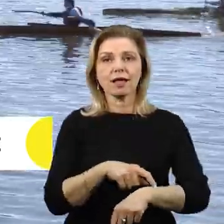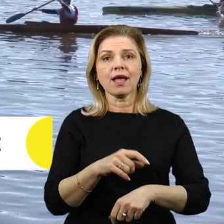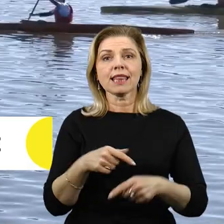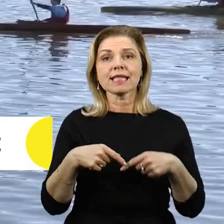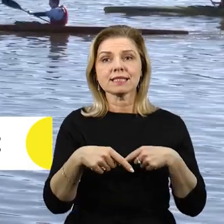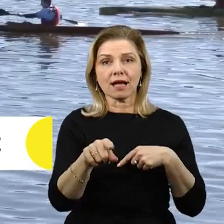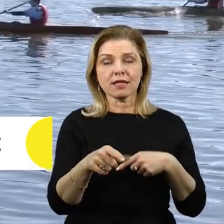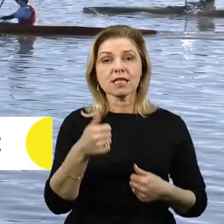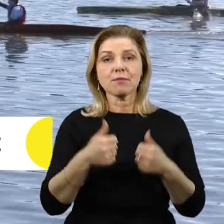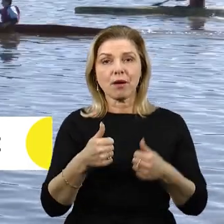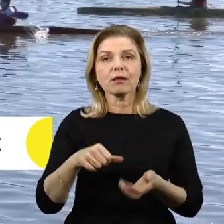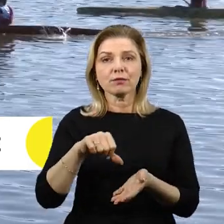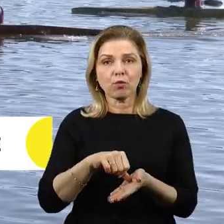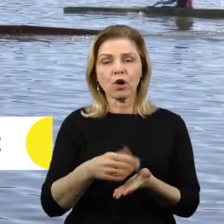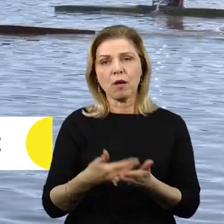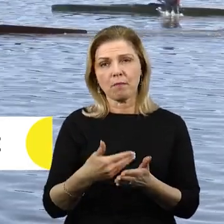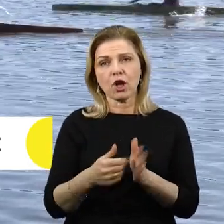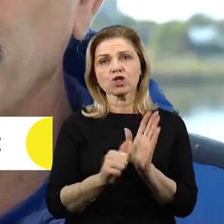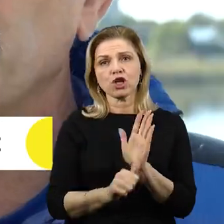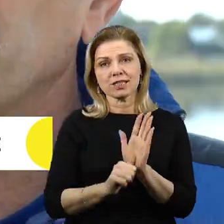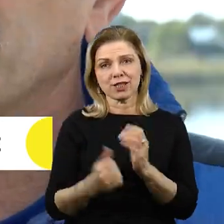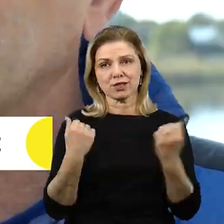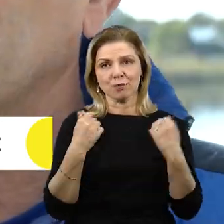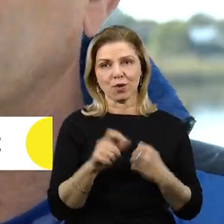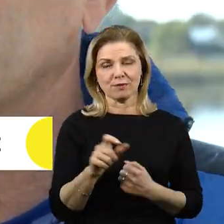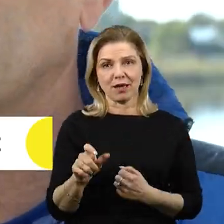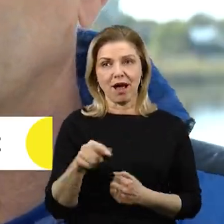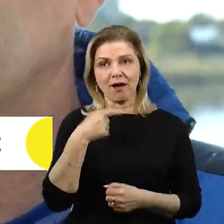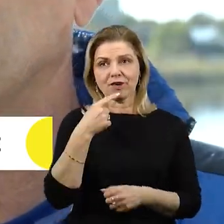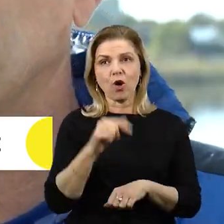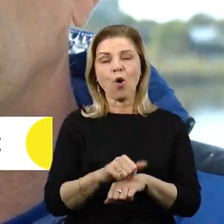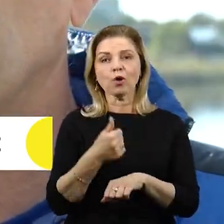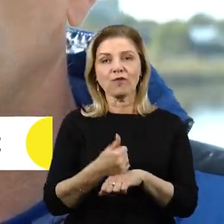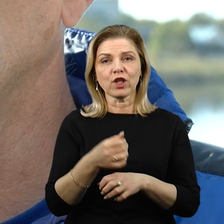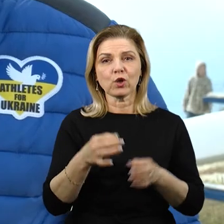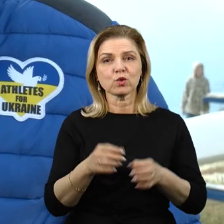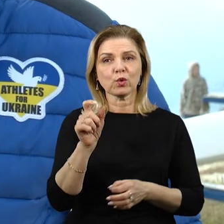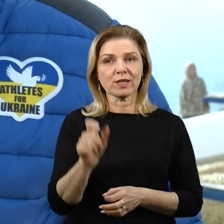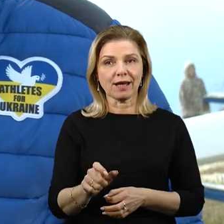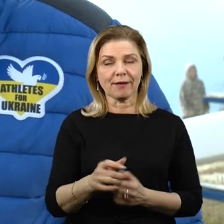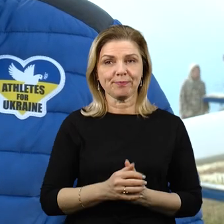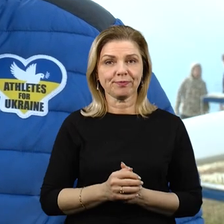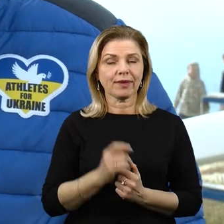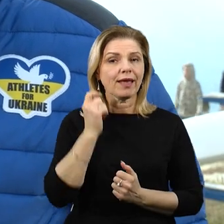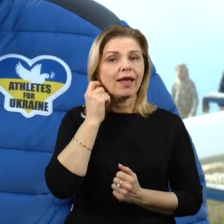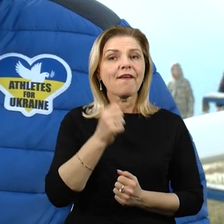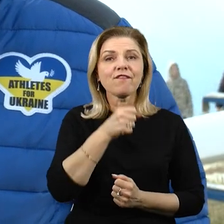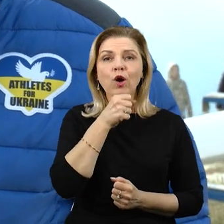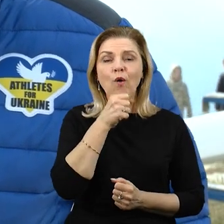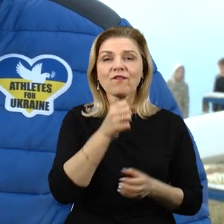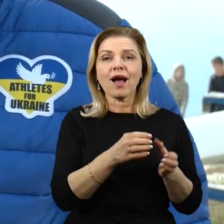в змаганнях взяли участь понад 60 спортсменів- каже головний суддя Олександр васюнькін віковий категории